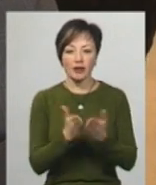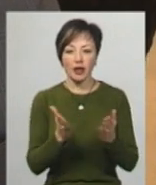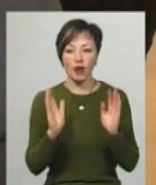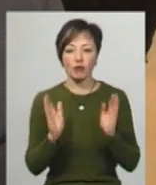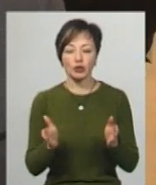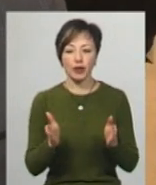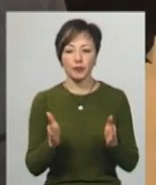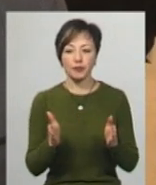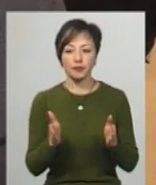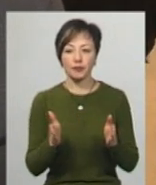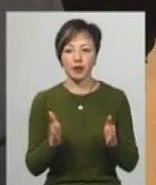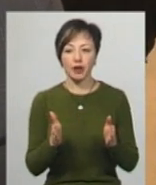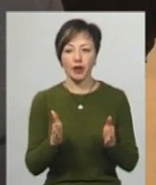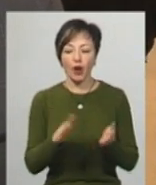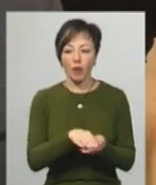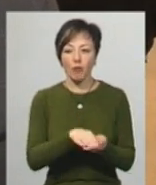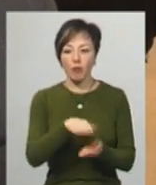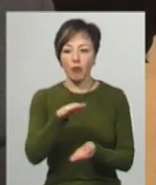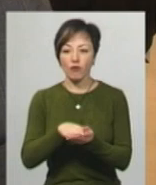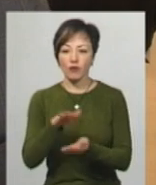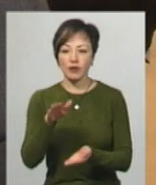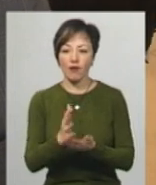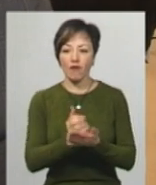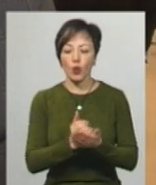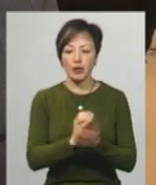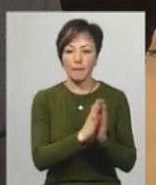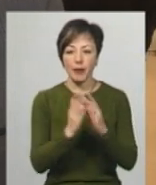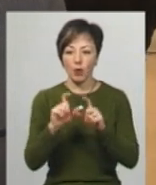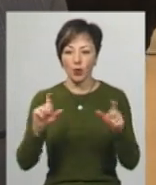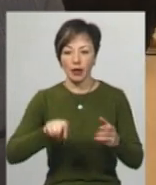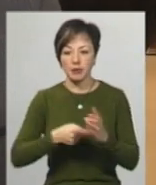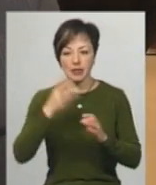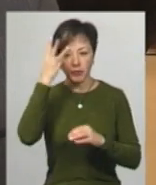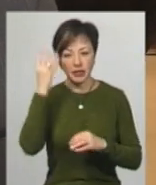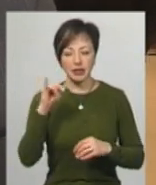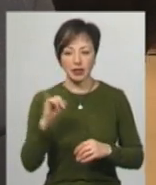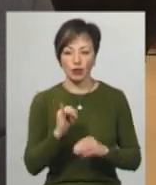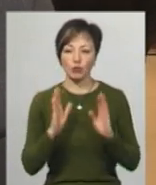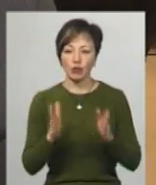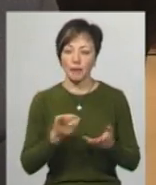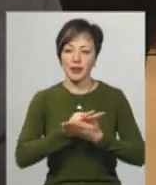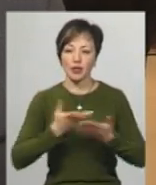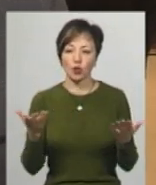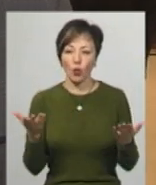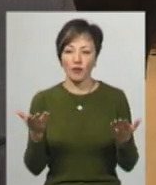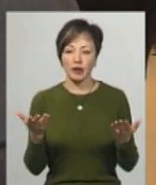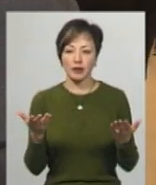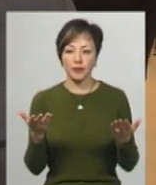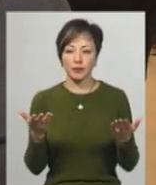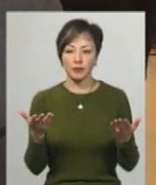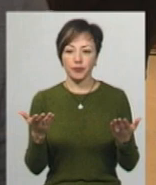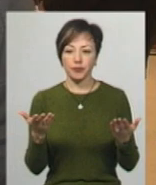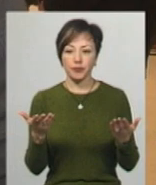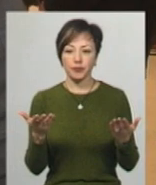буде поповнювати фонди бібліотек міста Хмельницького, але й вона буде презентована,